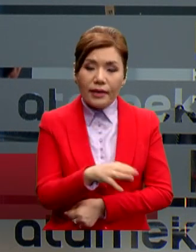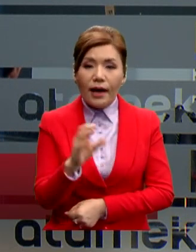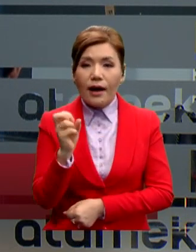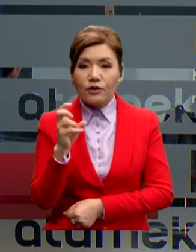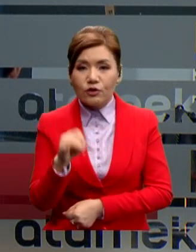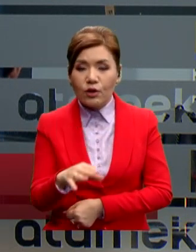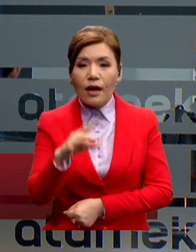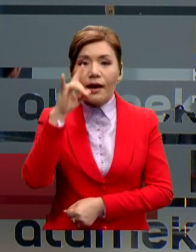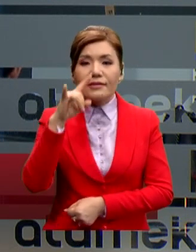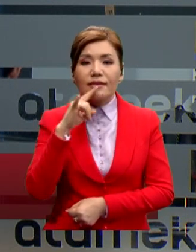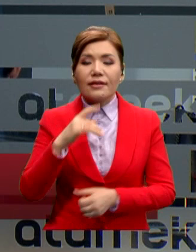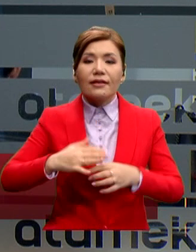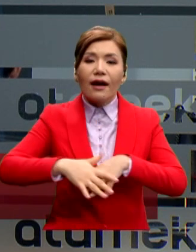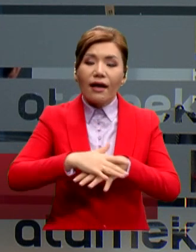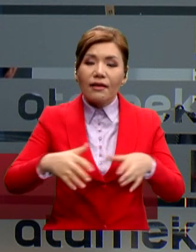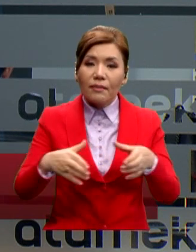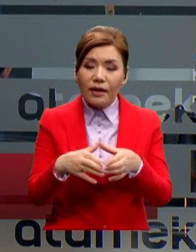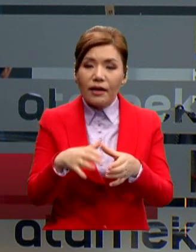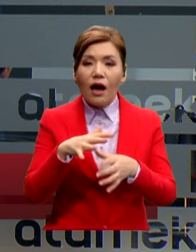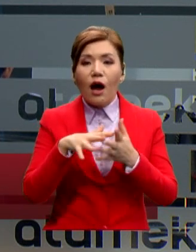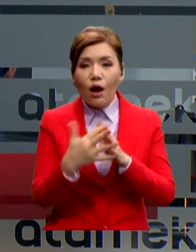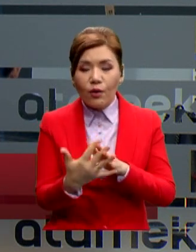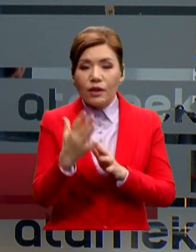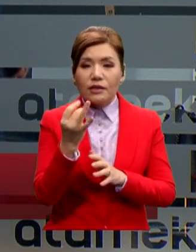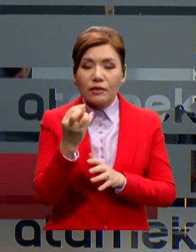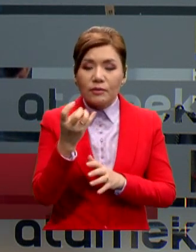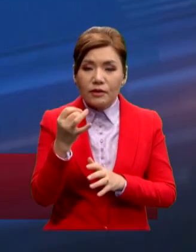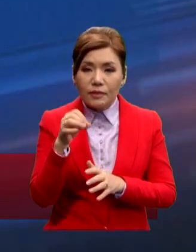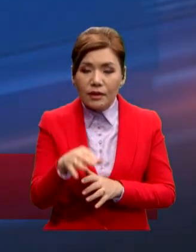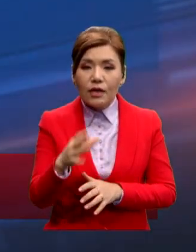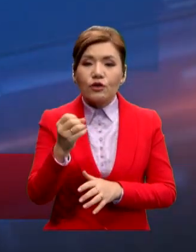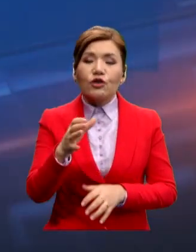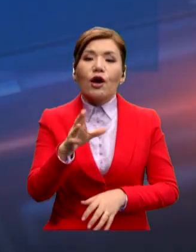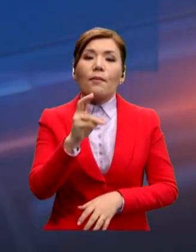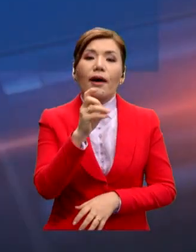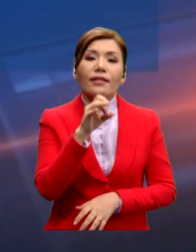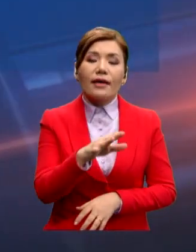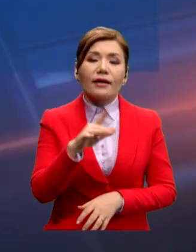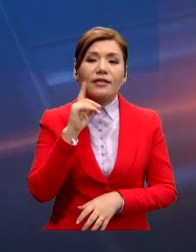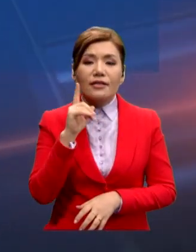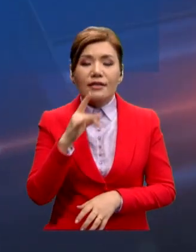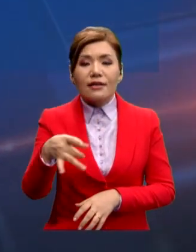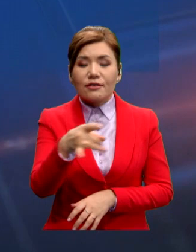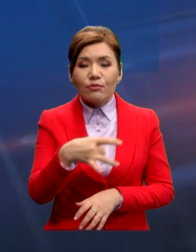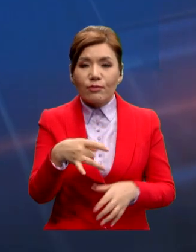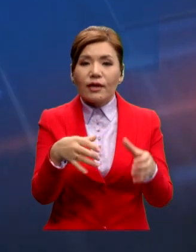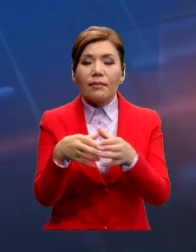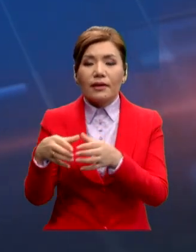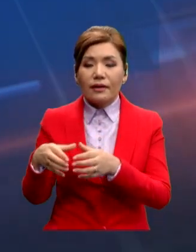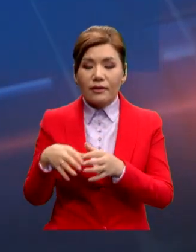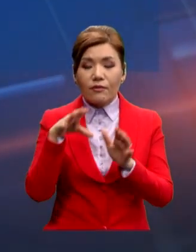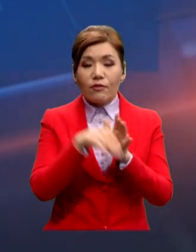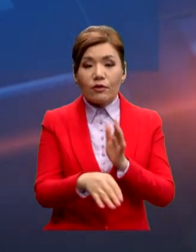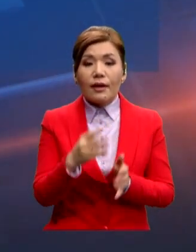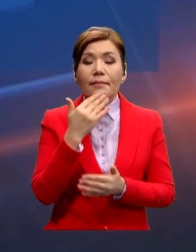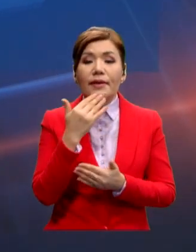Ақжол, Қазақстан халық партиясы, Ауыл, жалпыұлттық социал-демократиялық және Байтақ, Жасылдар мен Республика партиялары. Соңғы